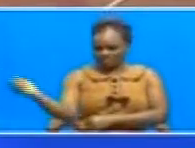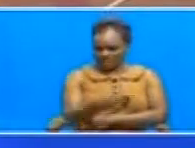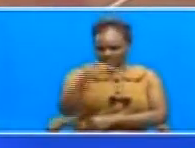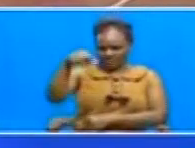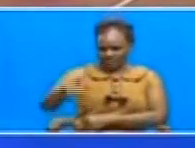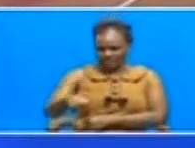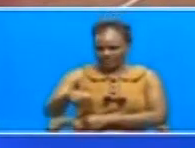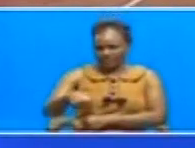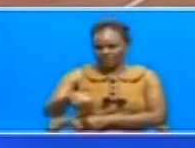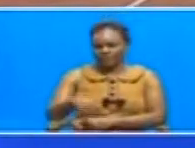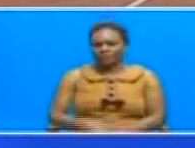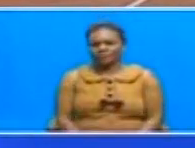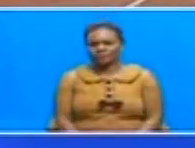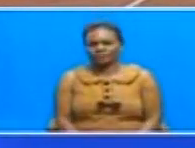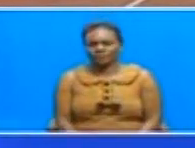Cairo, Misri.